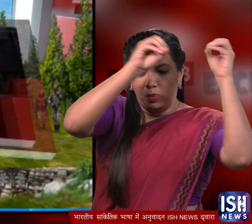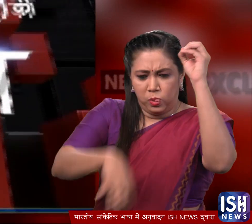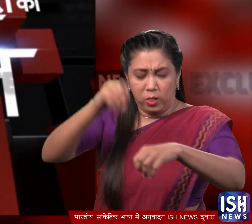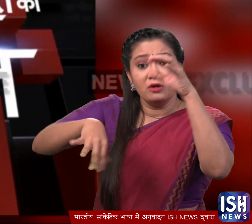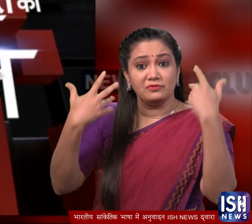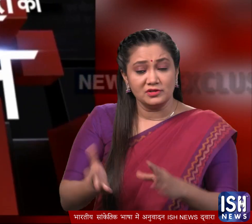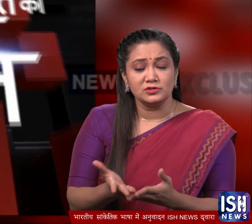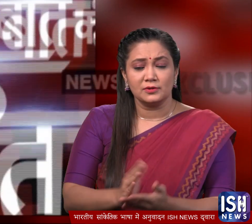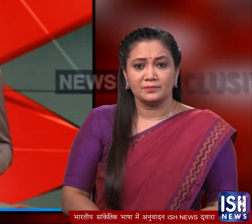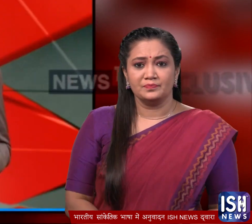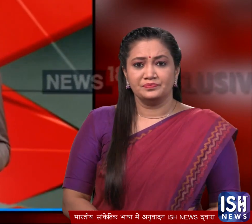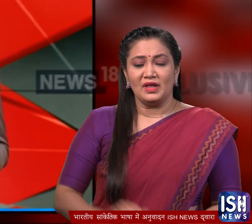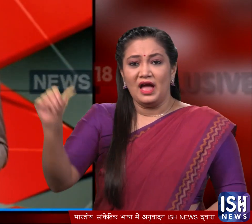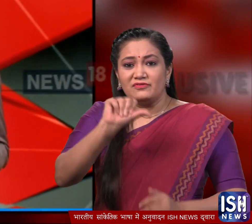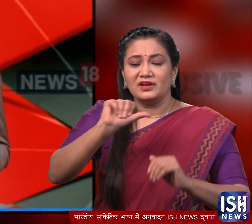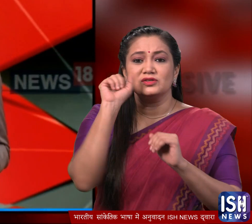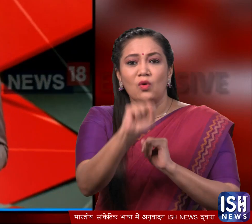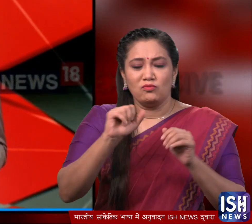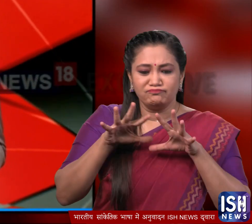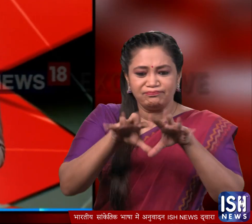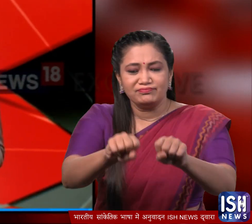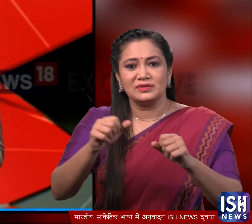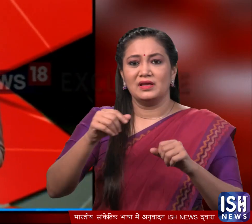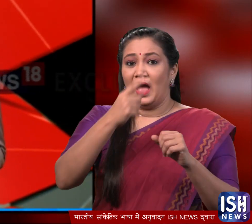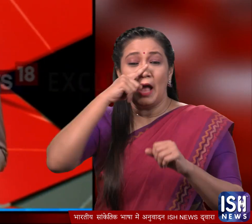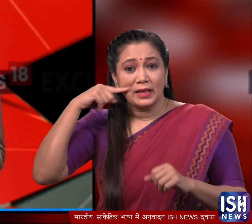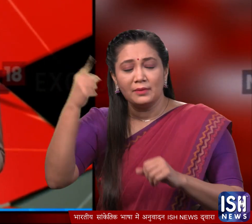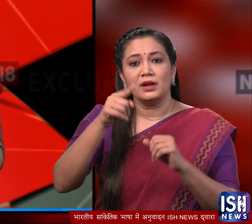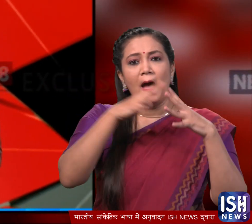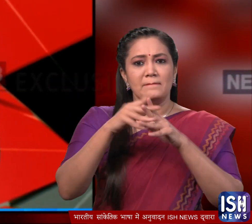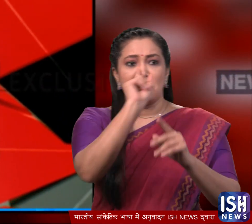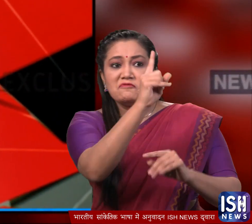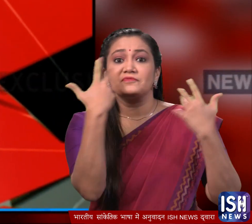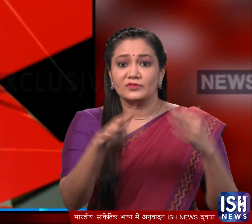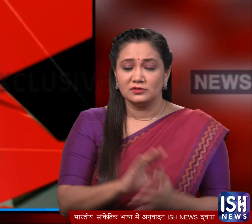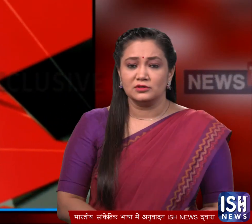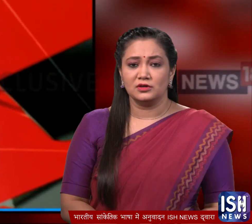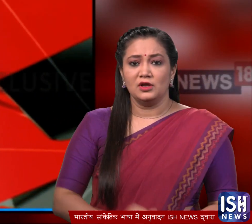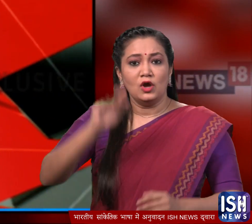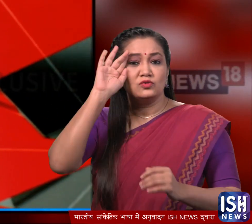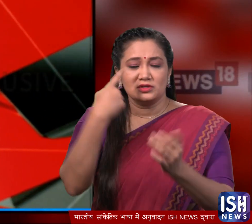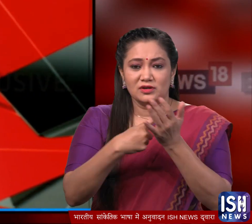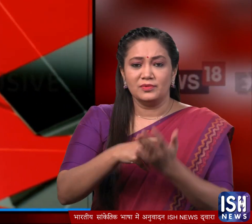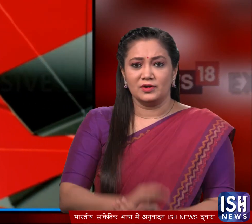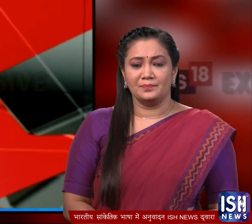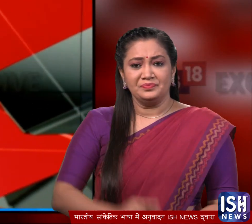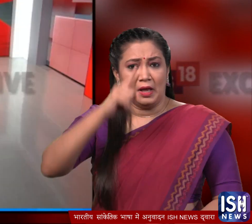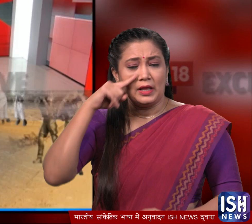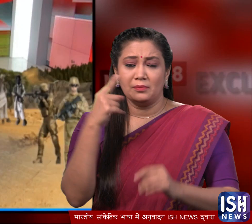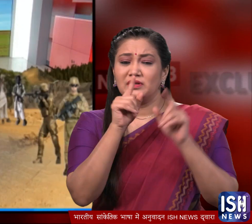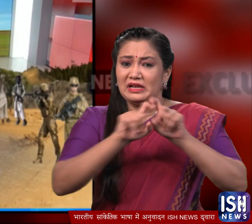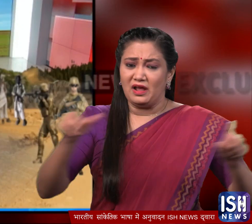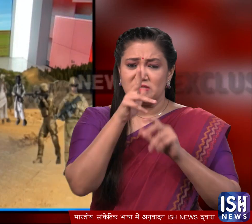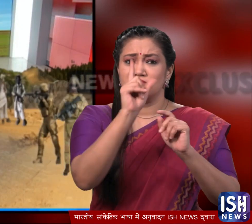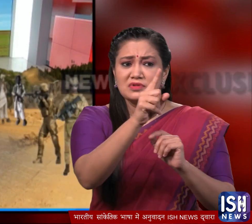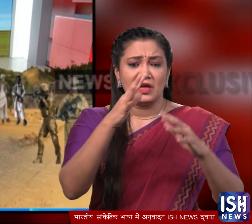सीमा में गिराई गई थी। अफगानिस्तान में अपना आतंक राज कायम कर चुके तालिबान ने अब अमेरिका को ही धमकी दे डाली। न्यूज़ 18 के नीरज कुमार की रिपोर्ट है कि तालिबान ने